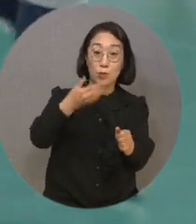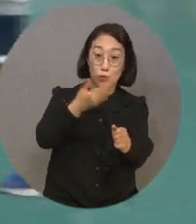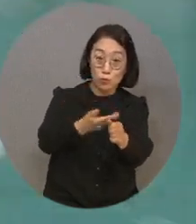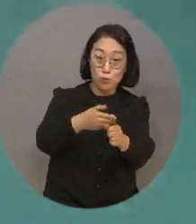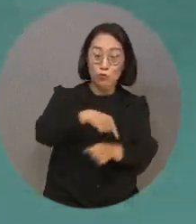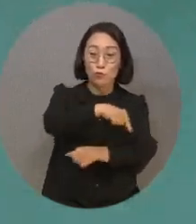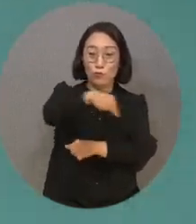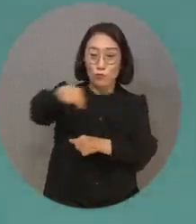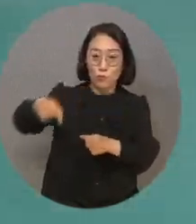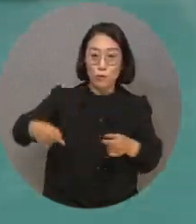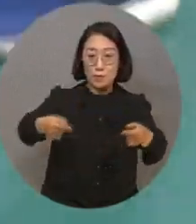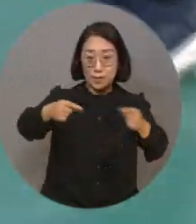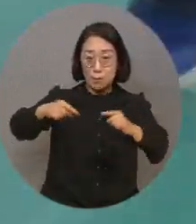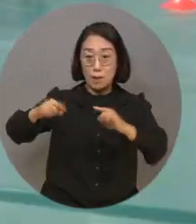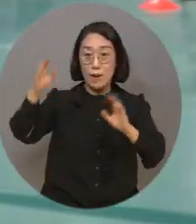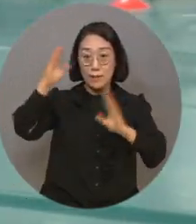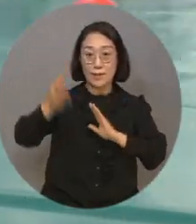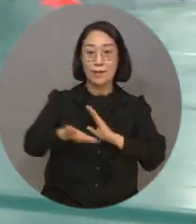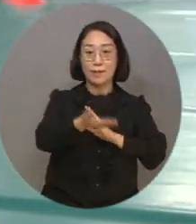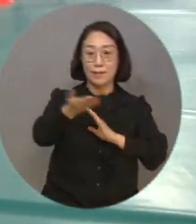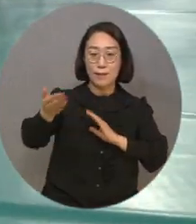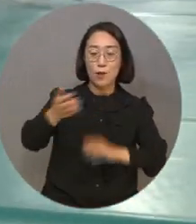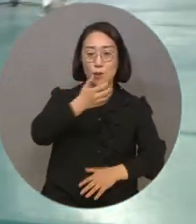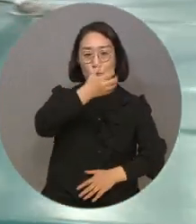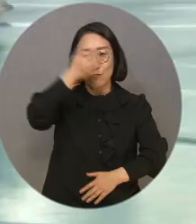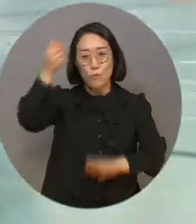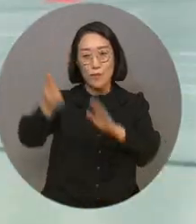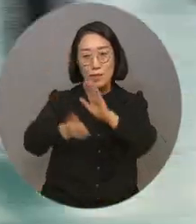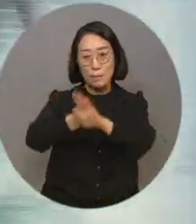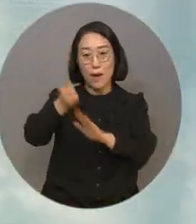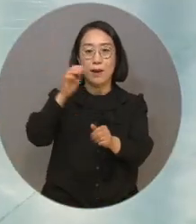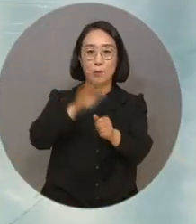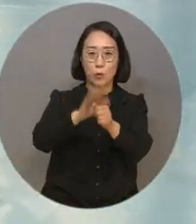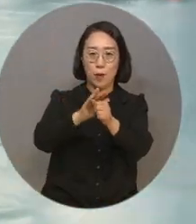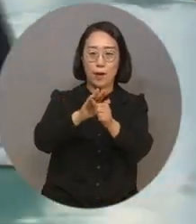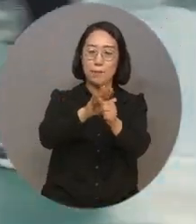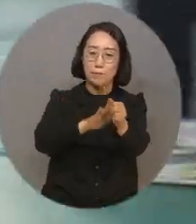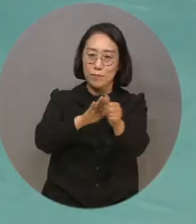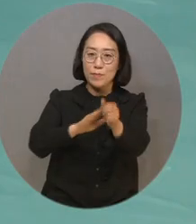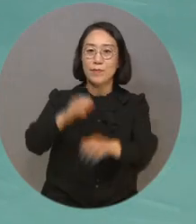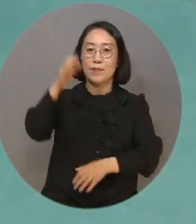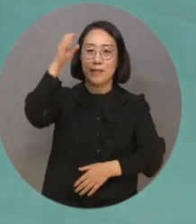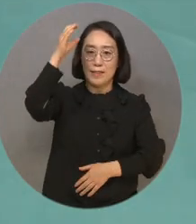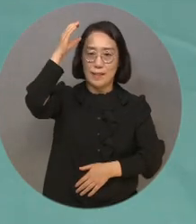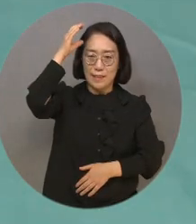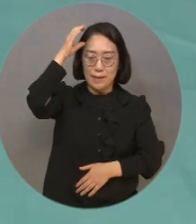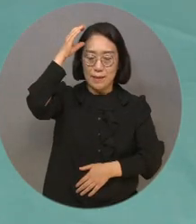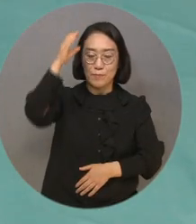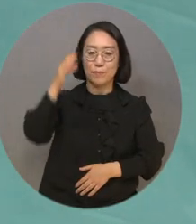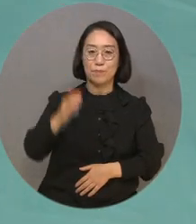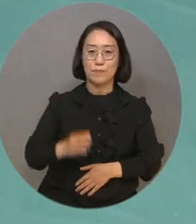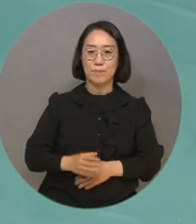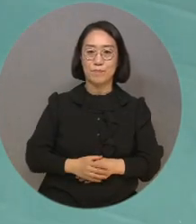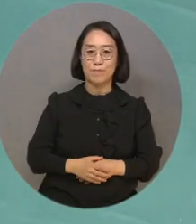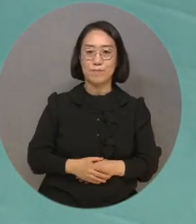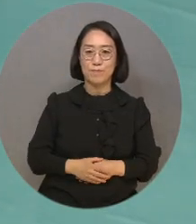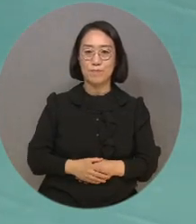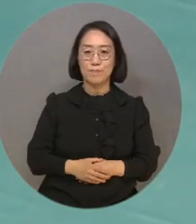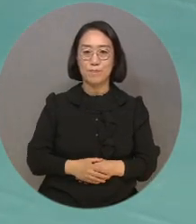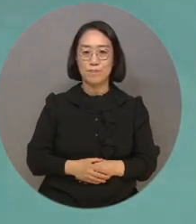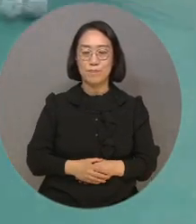축구 교실에 참가하는 아이들에게 꿈과 희망을 심어줄 것으로 기대됩니다. 복지TV 뉴스 장우현입니다.